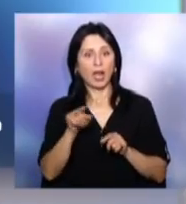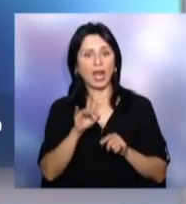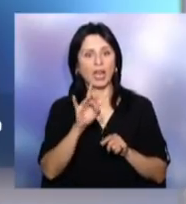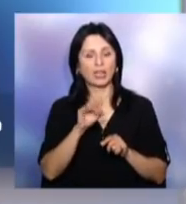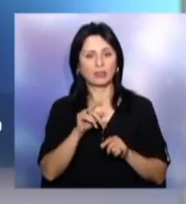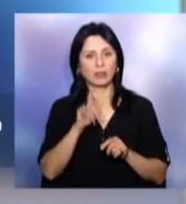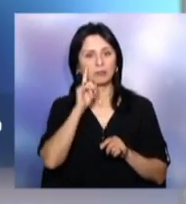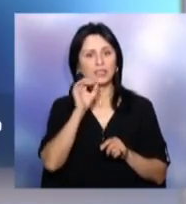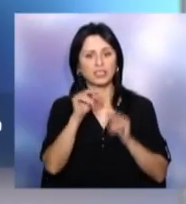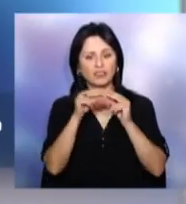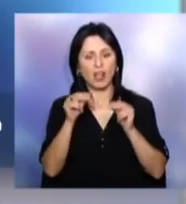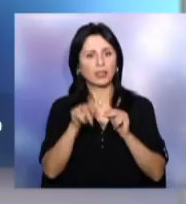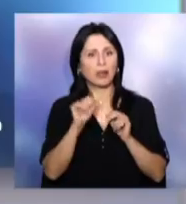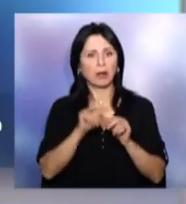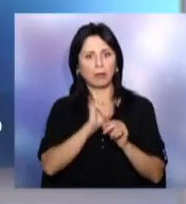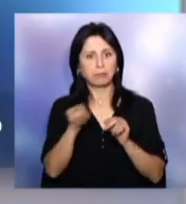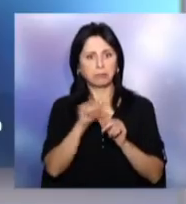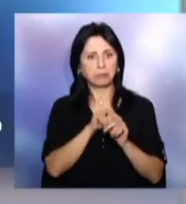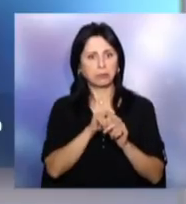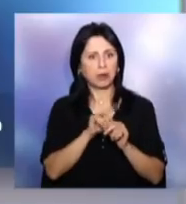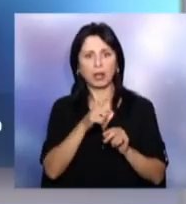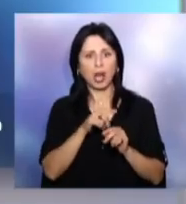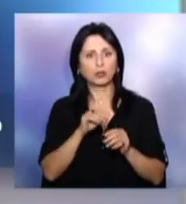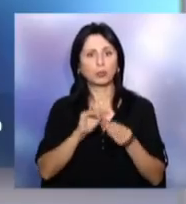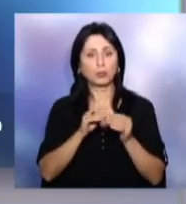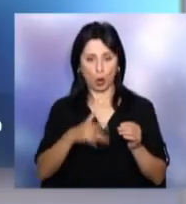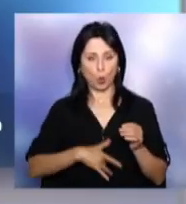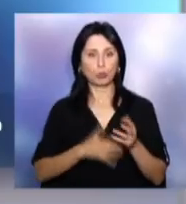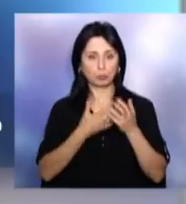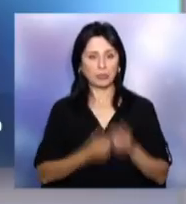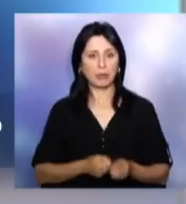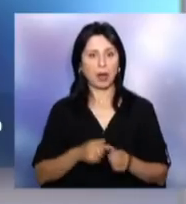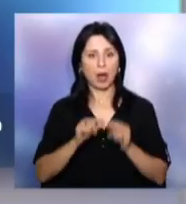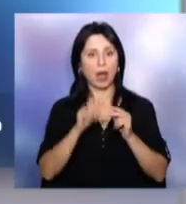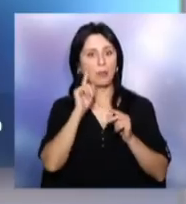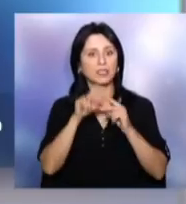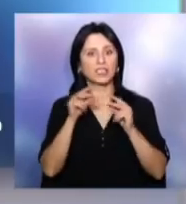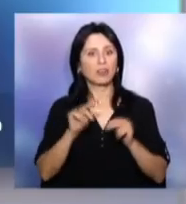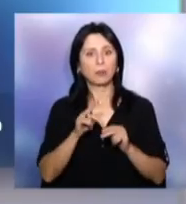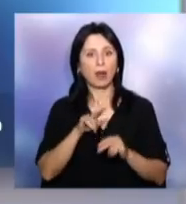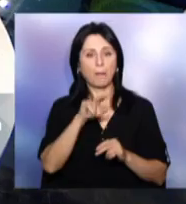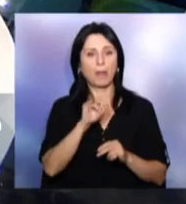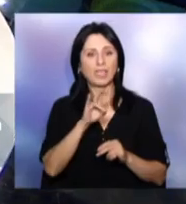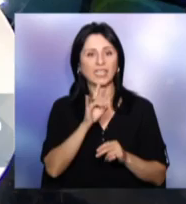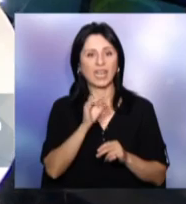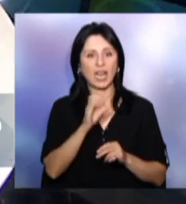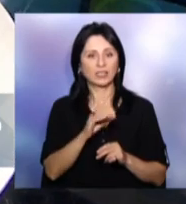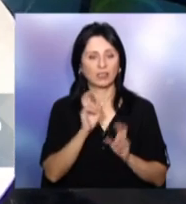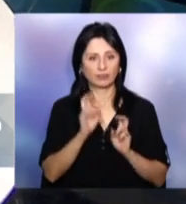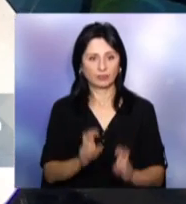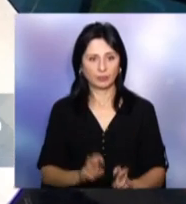აღწევს ეს? კი ბატონო. რომ გაღიზიანება გამოიწვიოს დაუშვათ ამ კენკროვნებმა და თუ შეიძლება პანკრეასზე გვითხრათ? კი